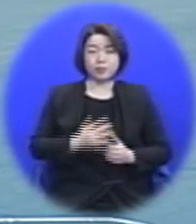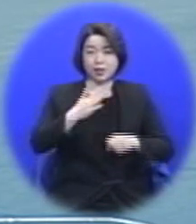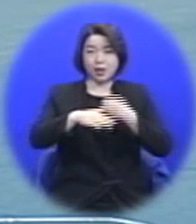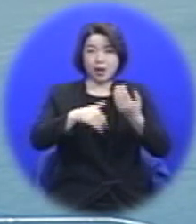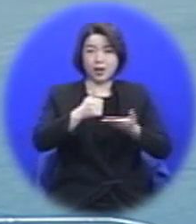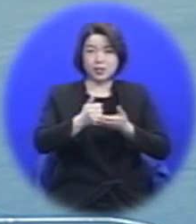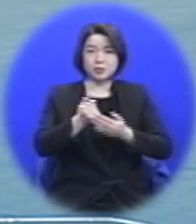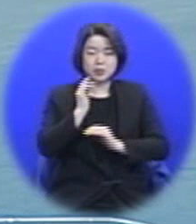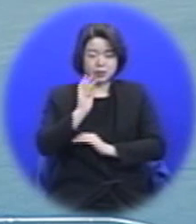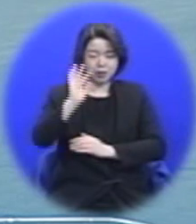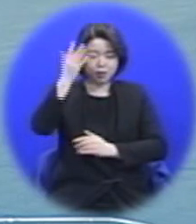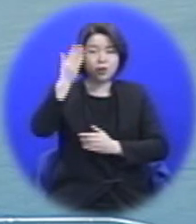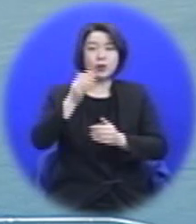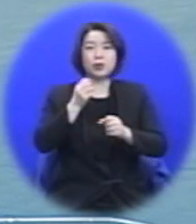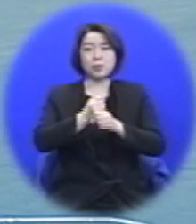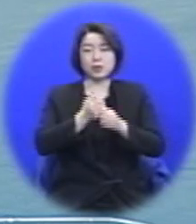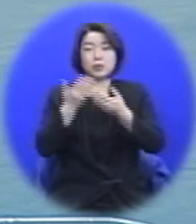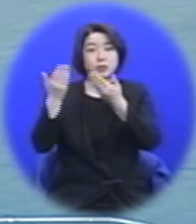하나님을 영화롭게 하십시다.